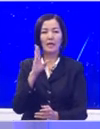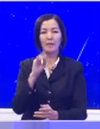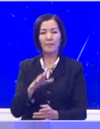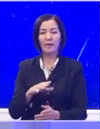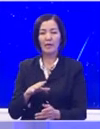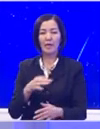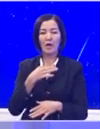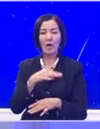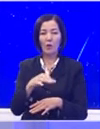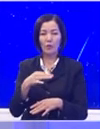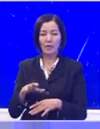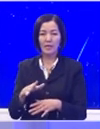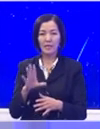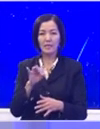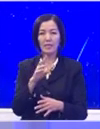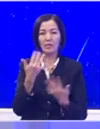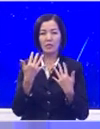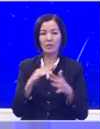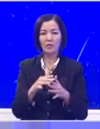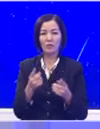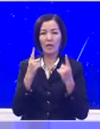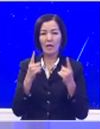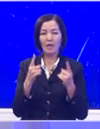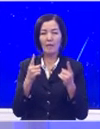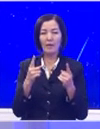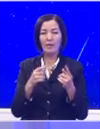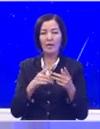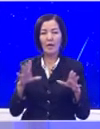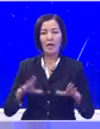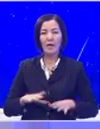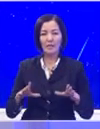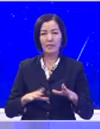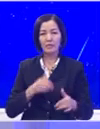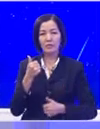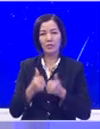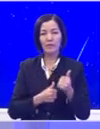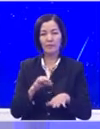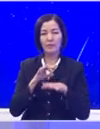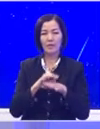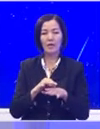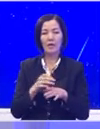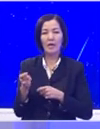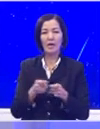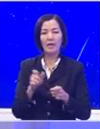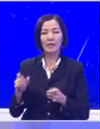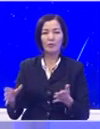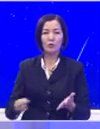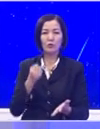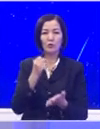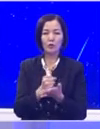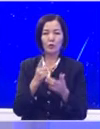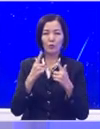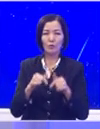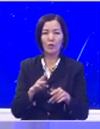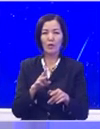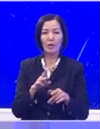Аспантаулар аясын тулпарлар туяғы дөбірге бөлет. Райымбек ауданы Саржаз ауылында аламанға ат шапты. Аудан әкімінің жүлдесін ұйымдастырылған